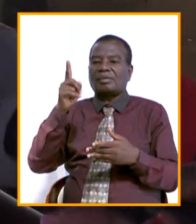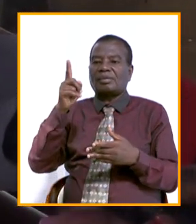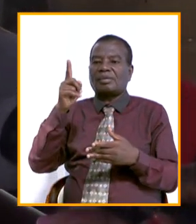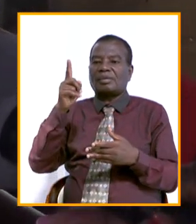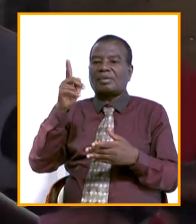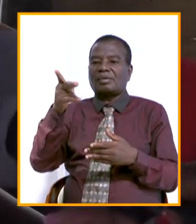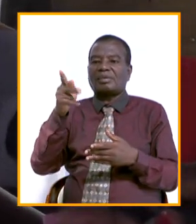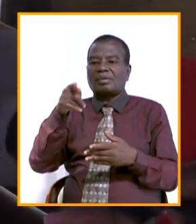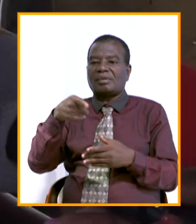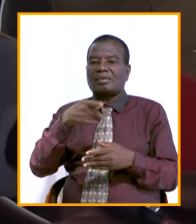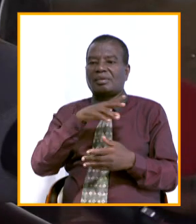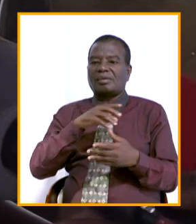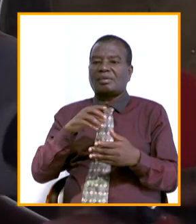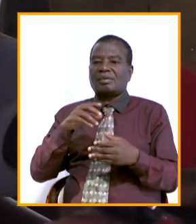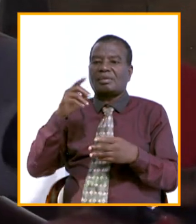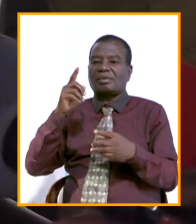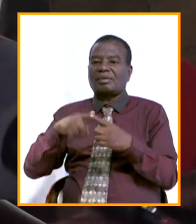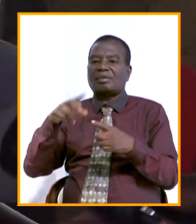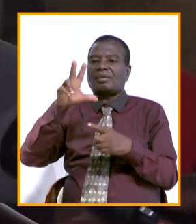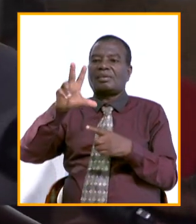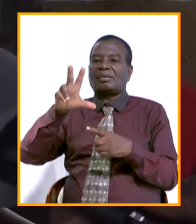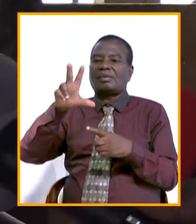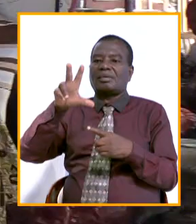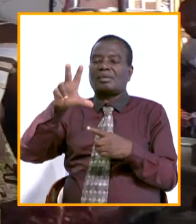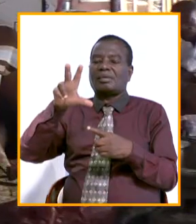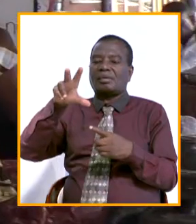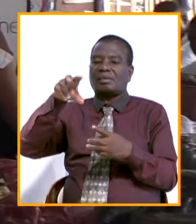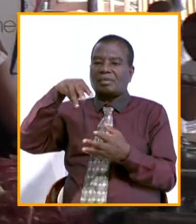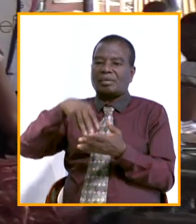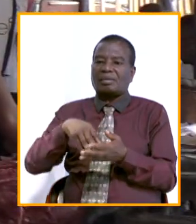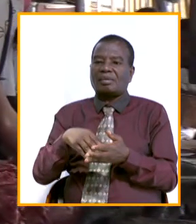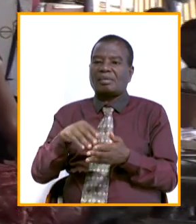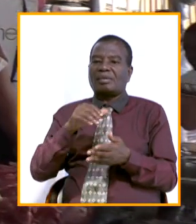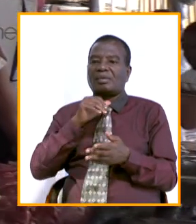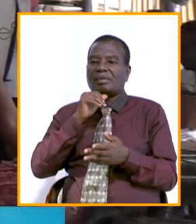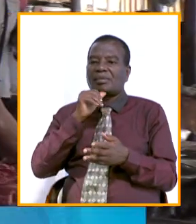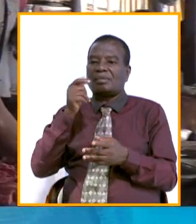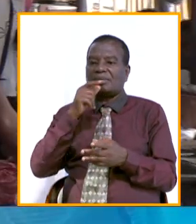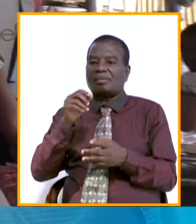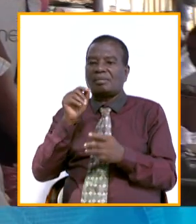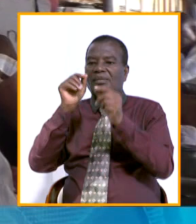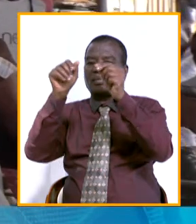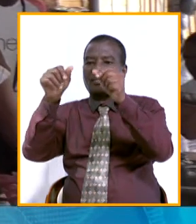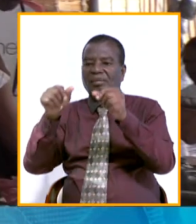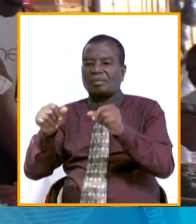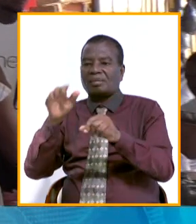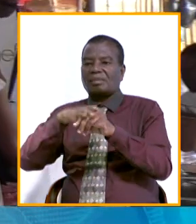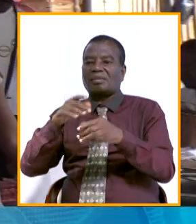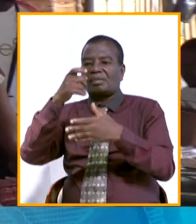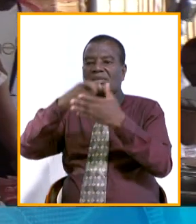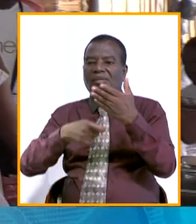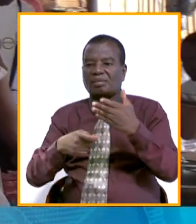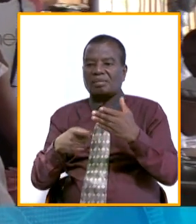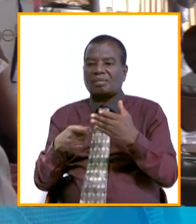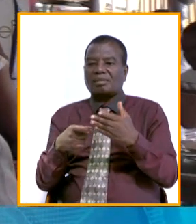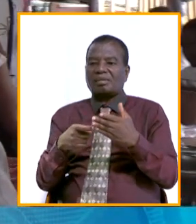3000 avec os et sans os, 3500. Il n'y a même pas d'indication sur les prix. Donc ce qui